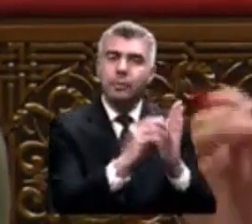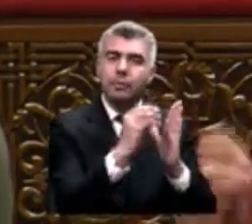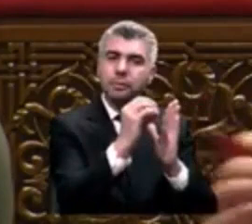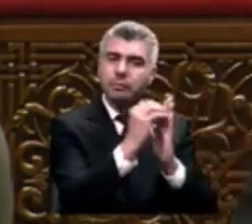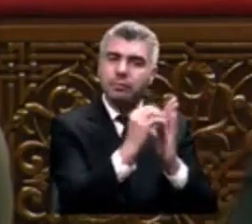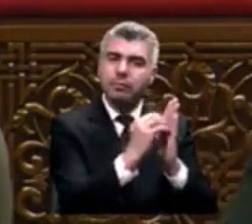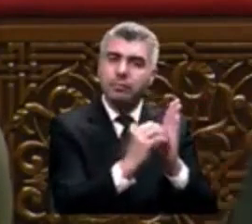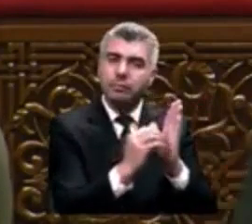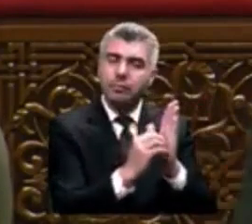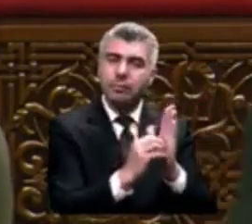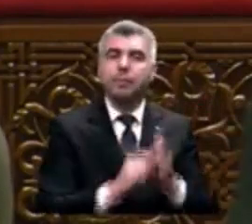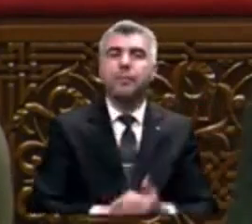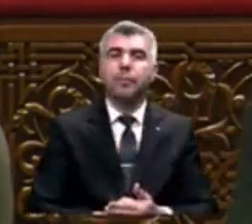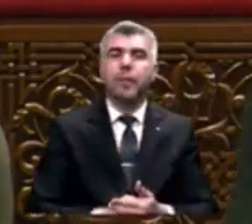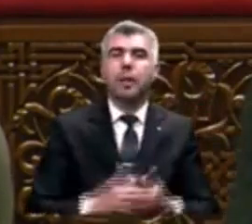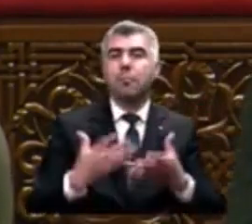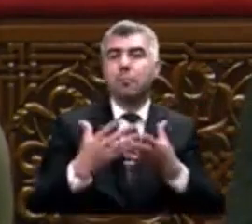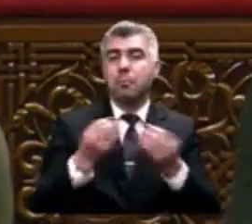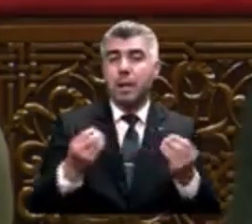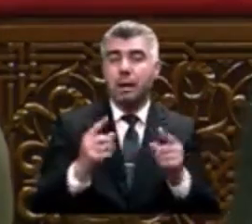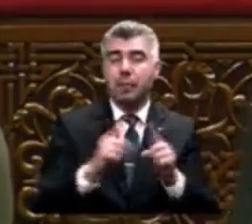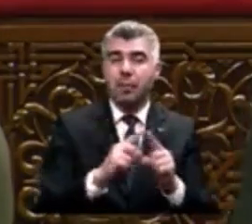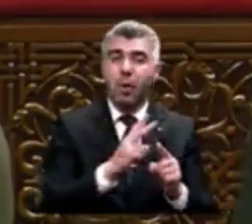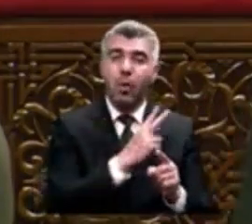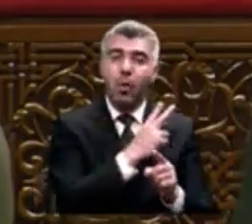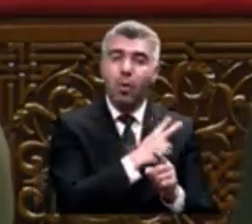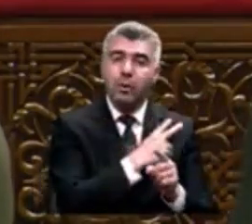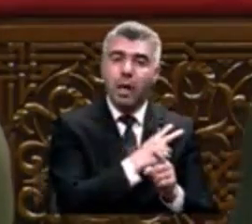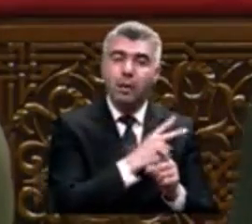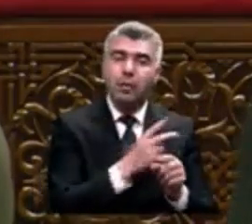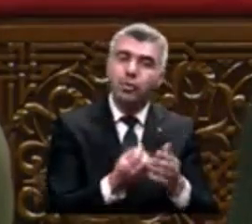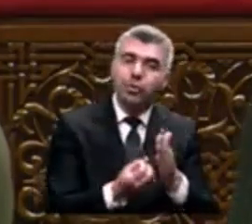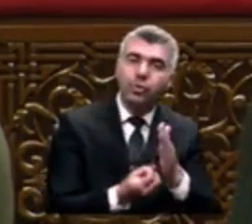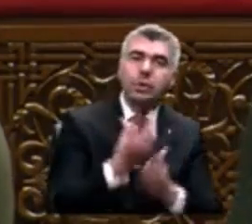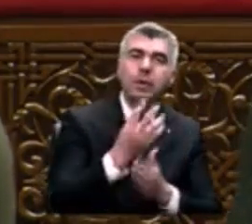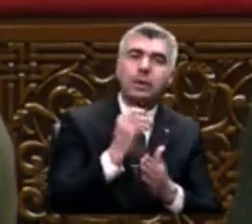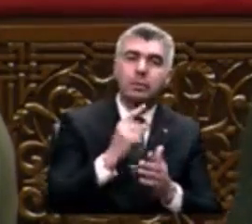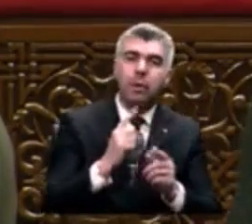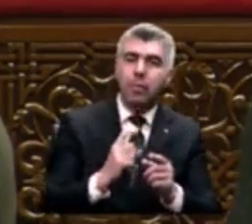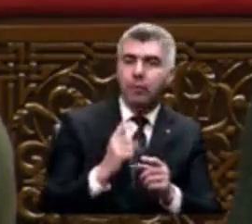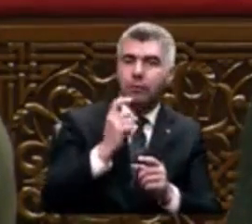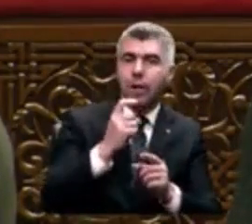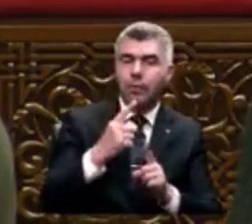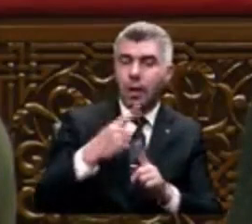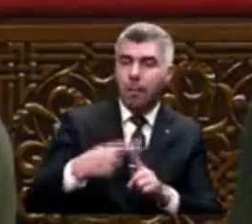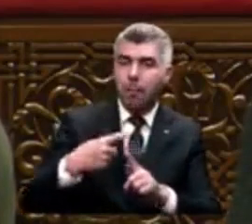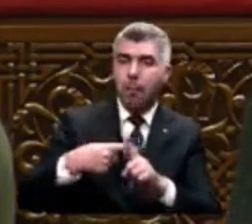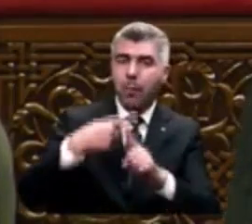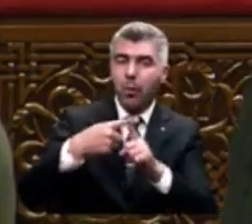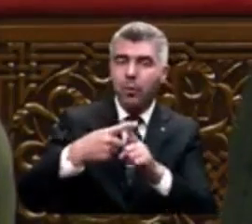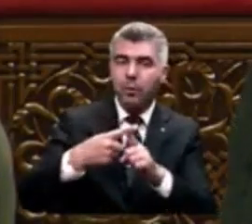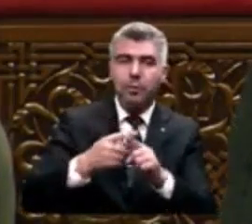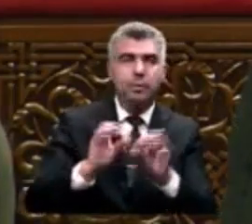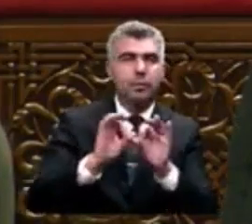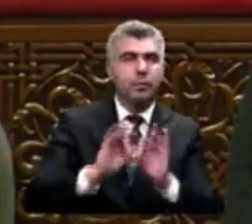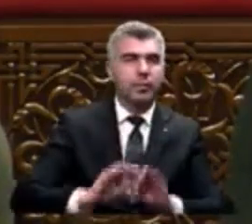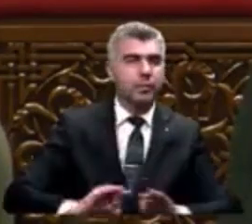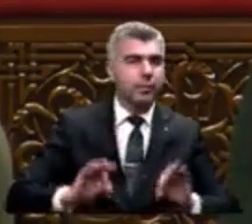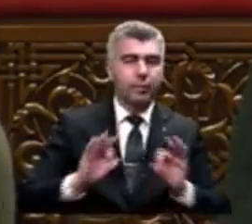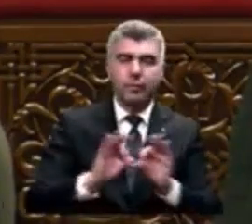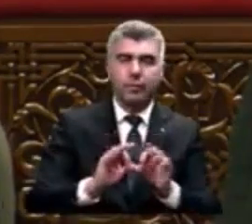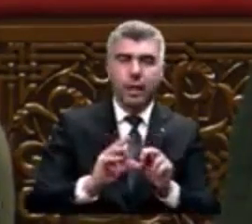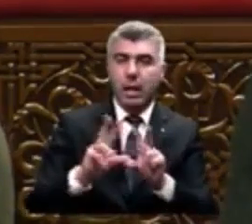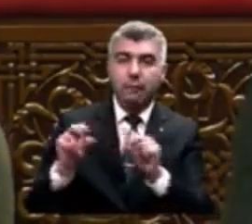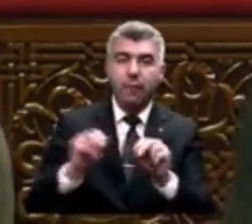إلى ذلك إثقال كاهل المدرس والمدرسة بمهام جديدة دون تعويضات تكملية التشغيلية كما هو حال باقي